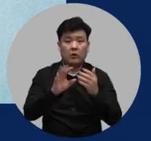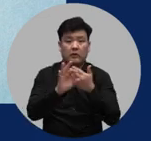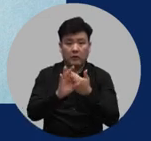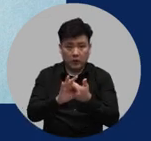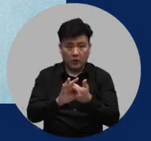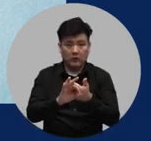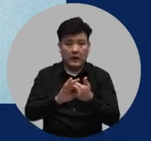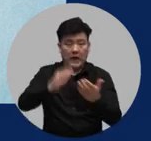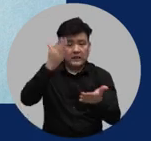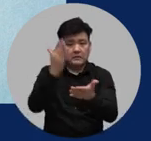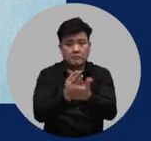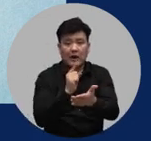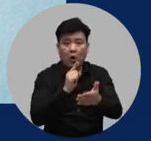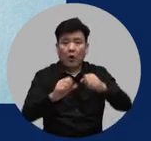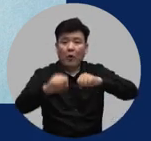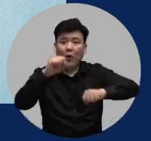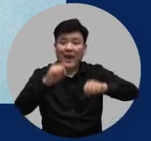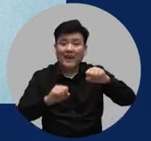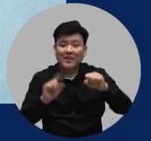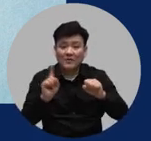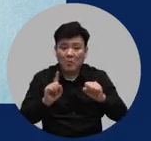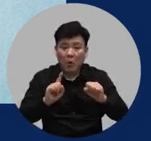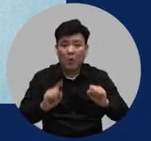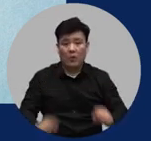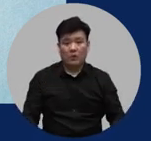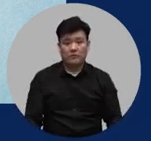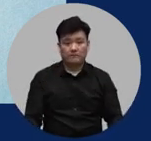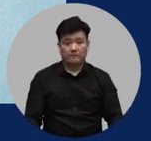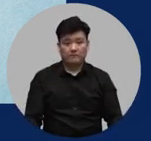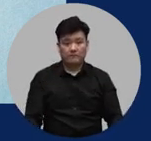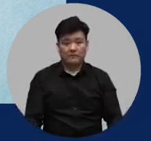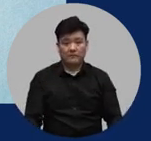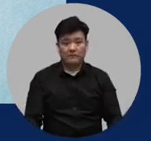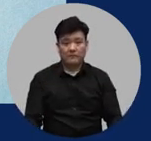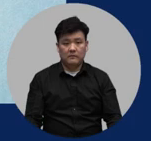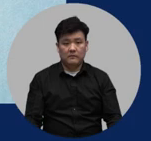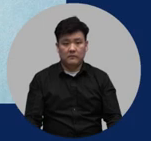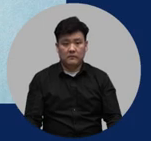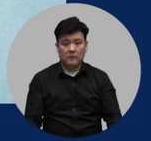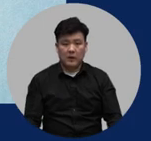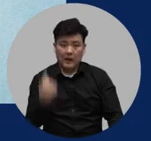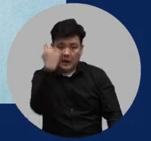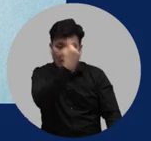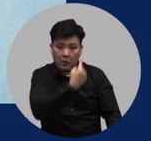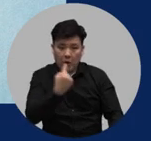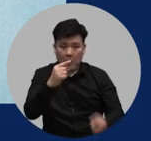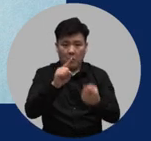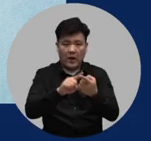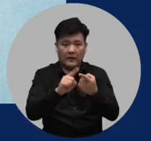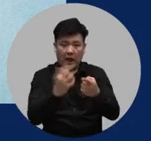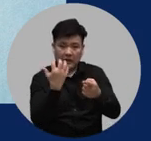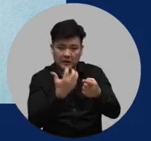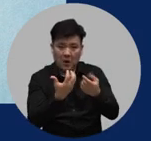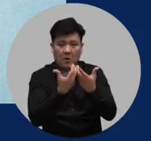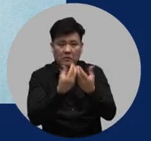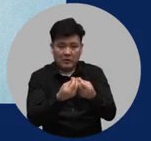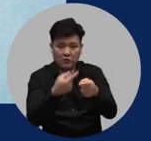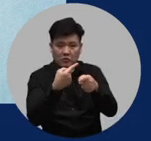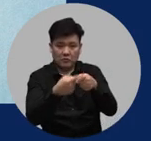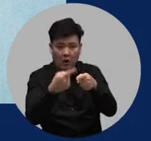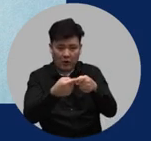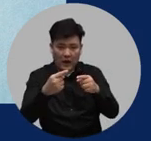그렇다면 하지 말아야 할 언어적 행위에는 어떤 것이 있을까요? 외모에 대한 성적인 비유나 평가를